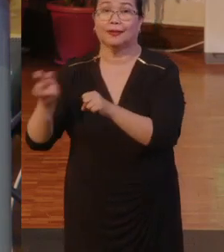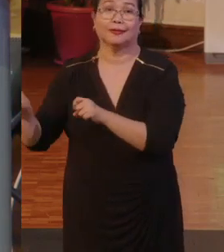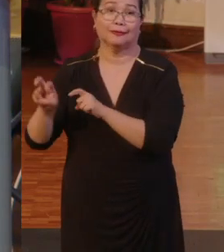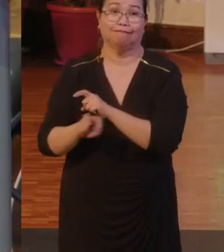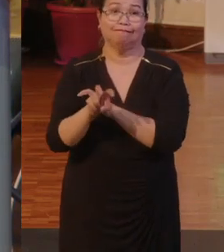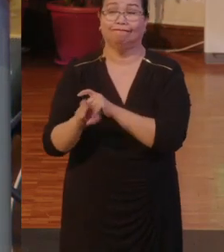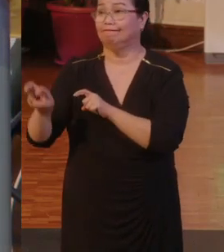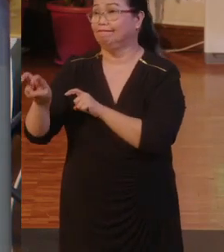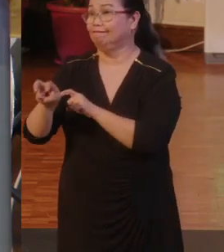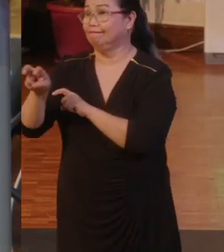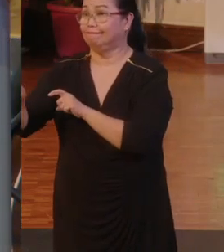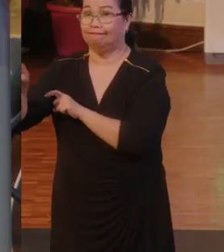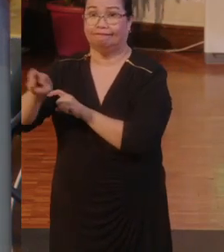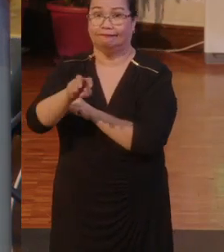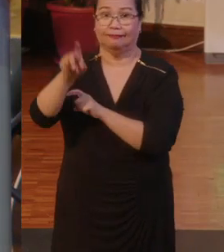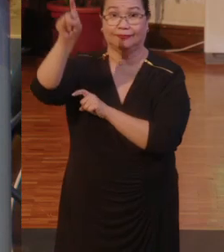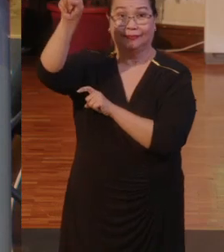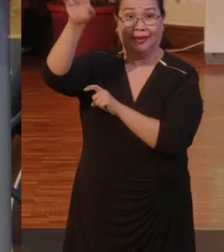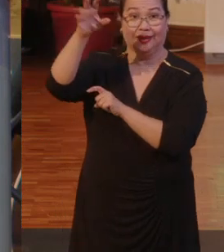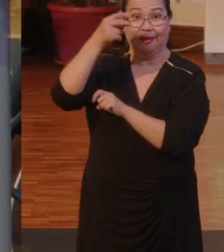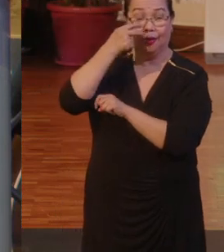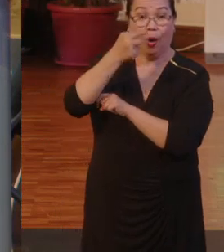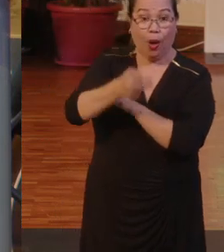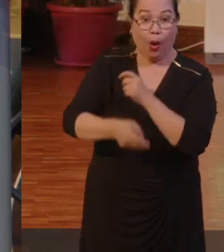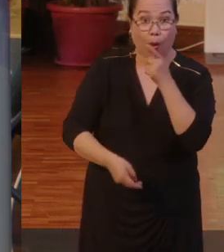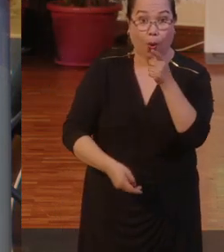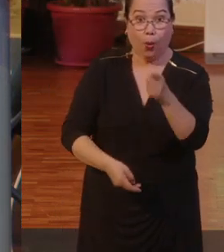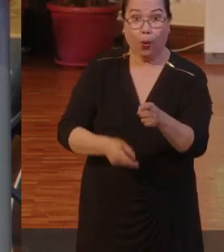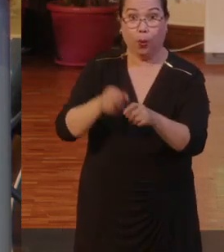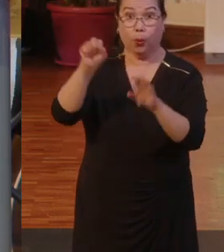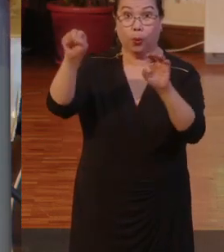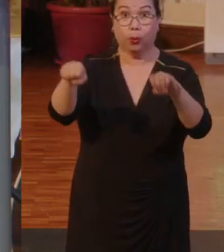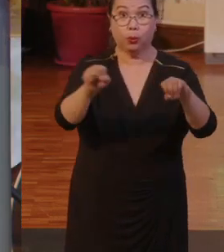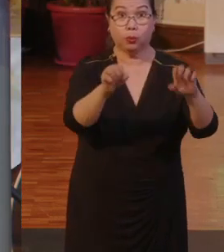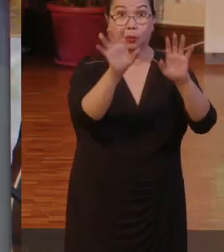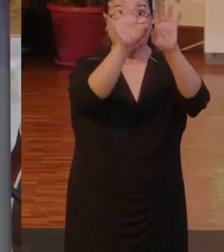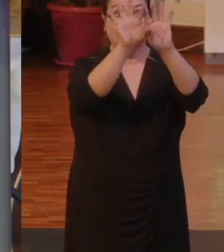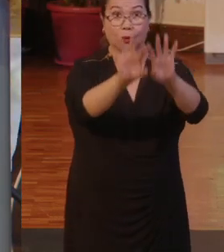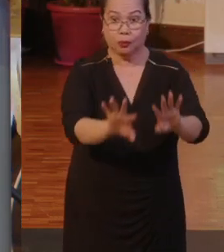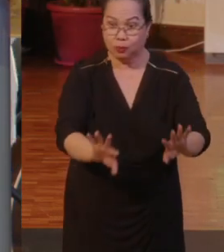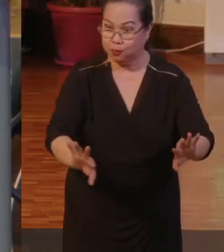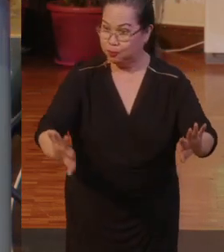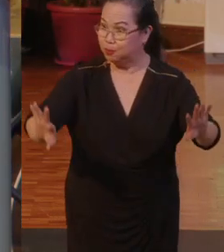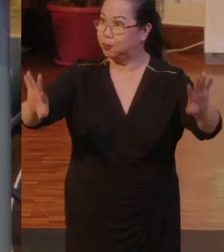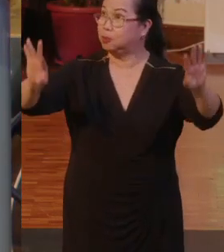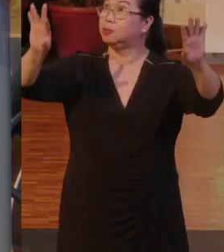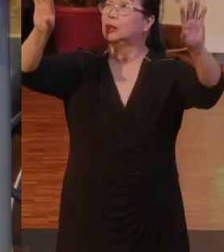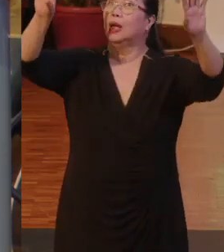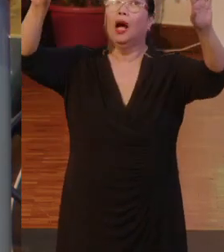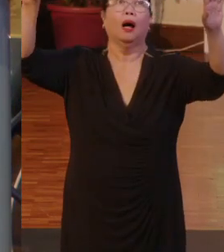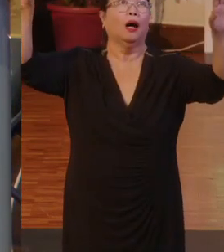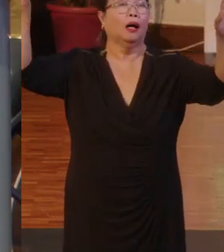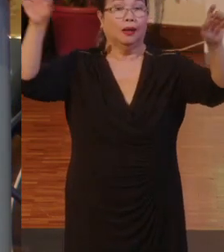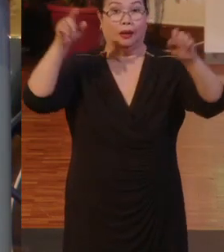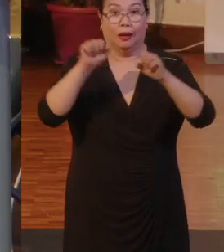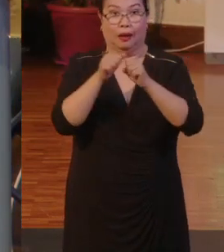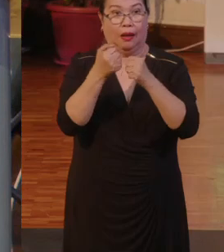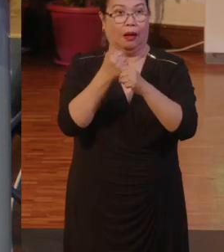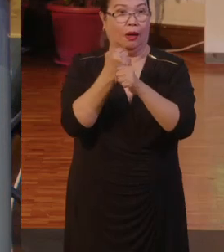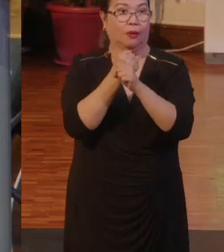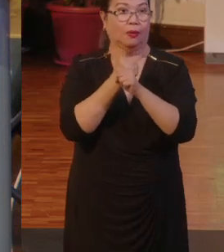Nakita nila kung paano hinati ng Diyos ang Red Sea. Nakita nila kung paano niligtas ng Diyos ang bayang